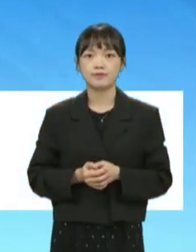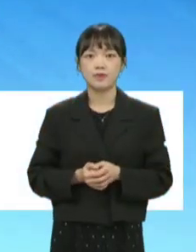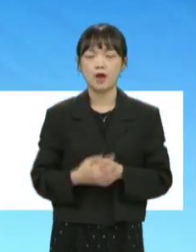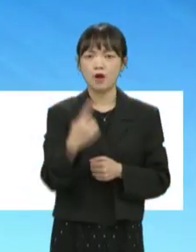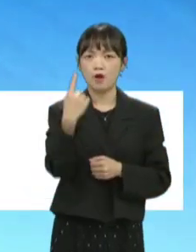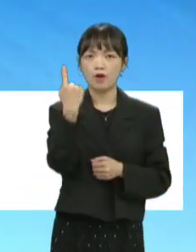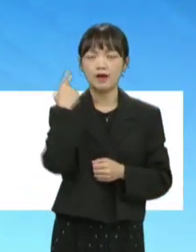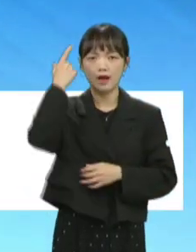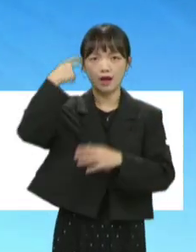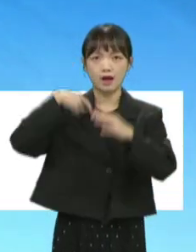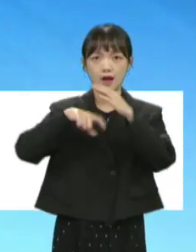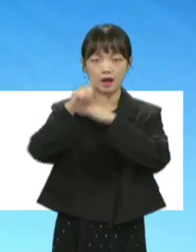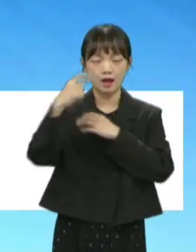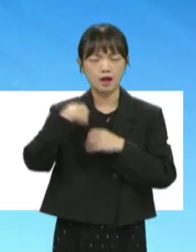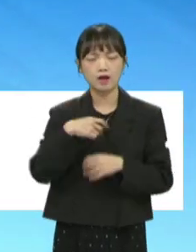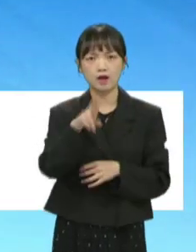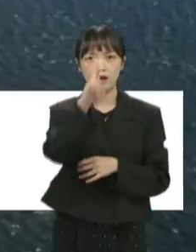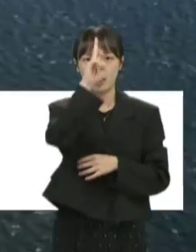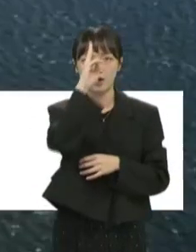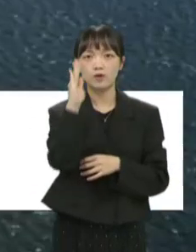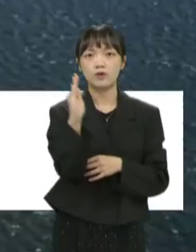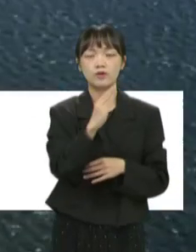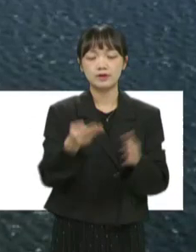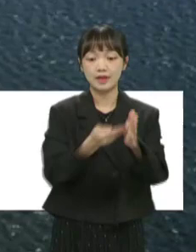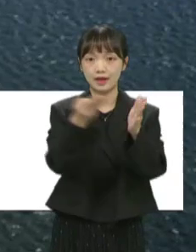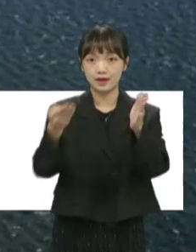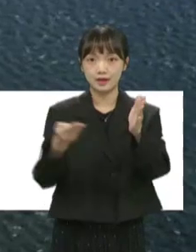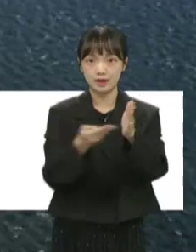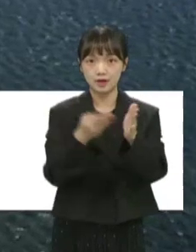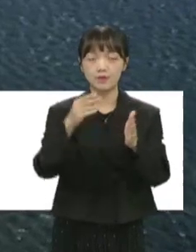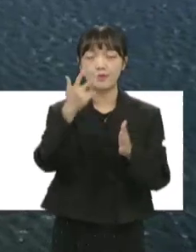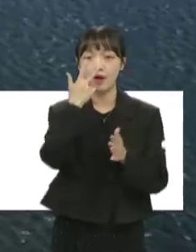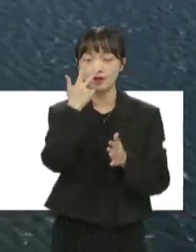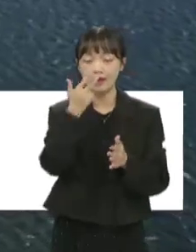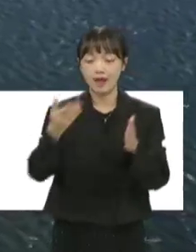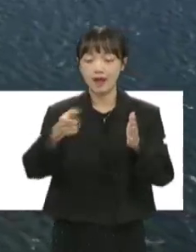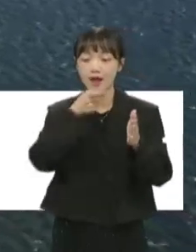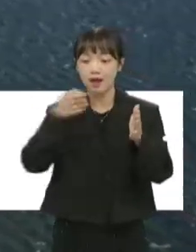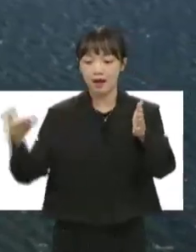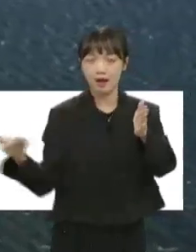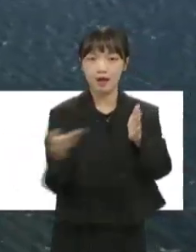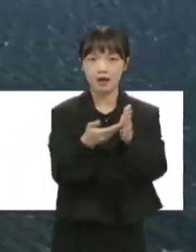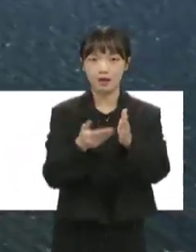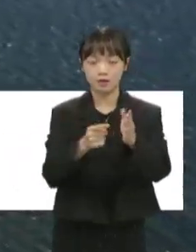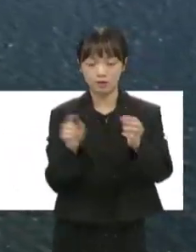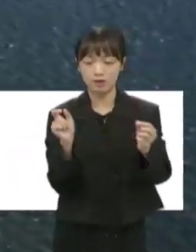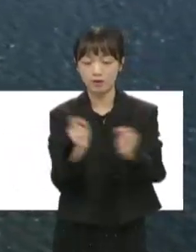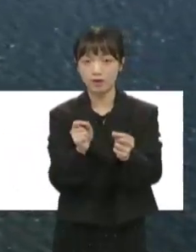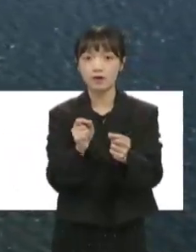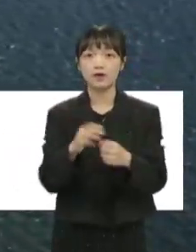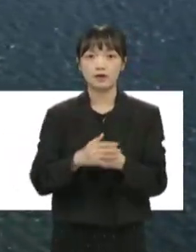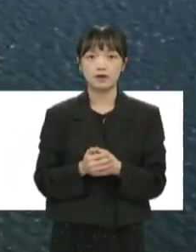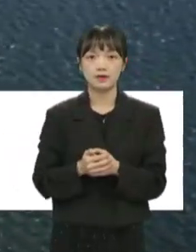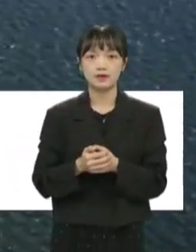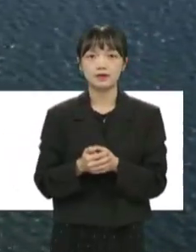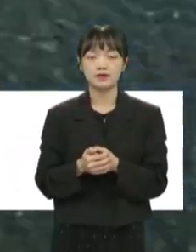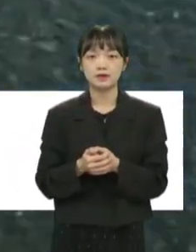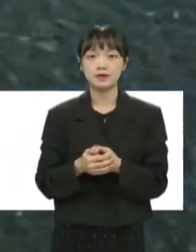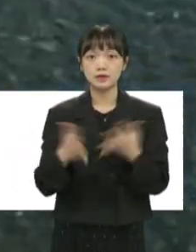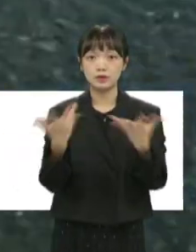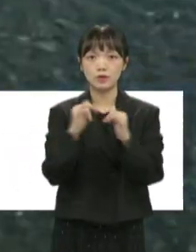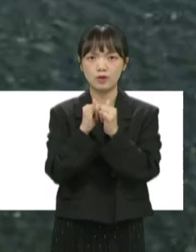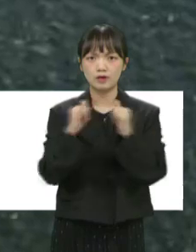어제 오전 11시 58분 쯤 당진시 신평면 평택항 부두에서 선박 수리업체 근로자 30대